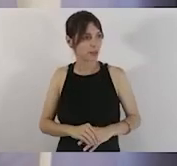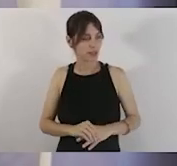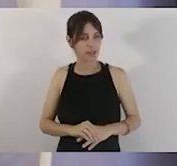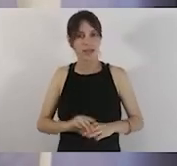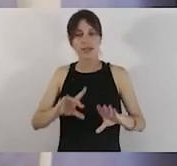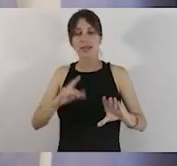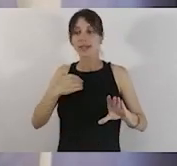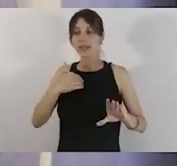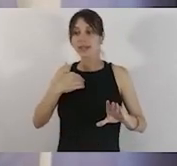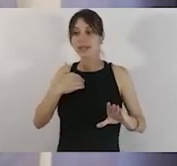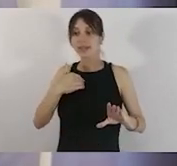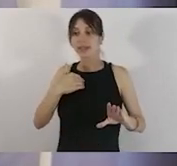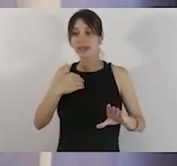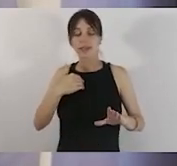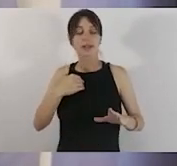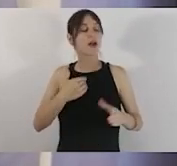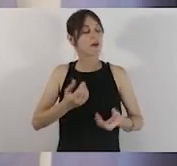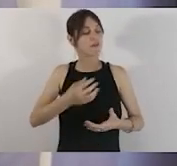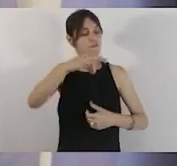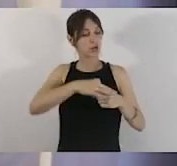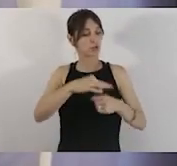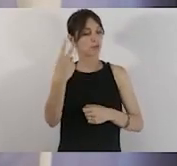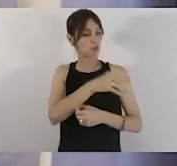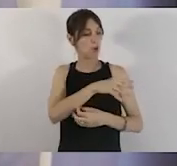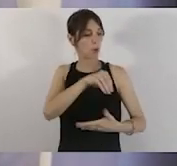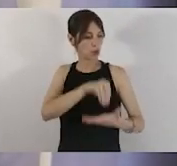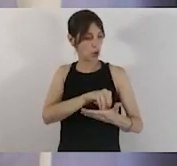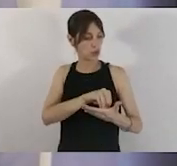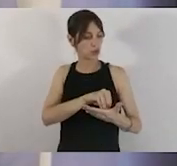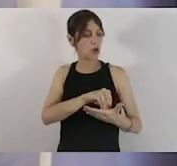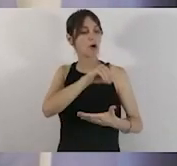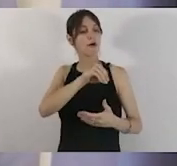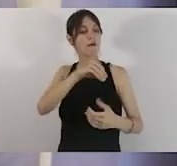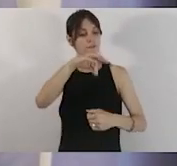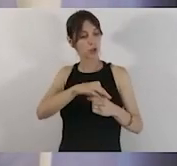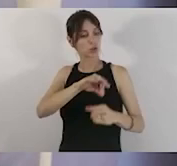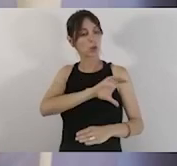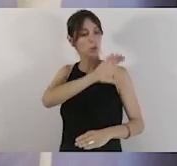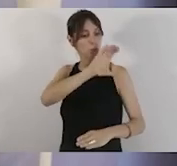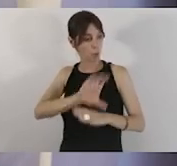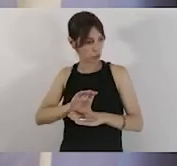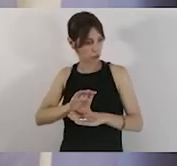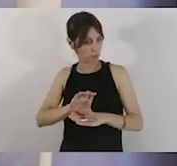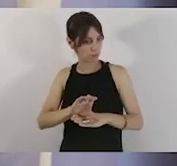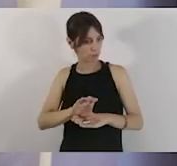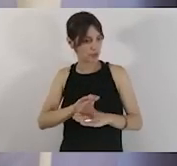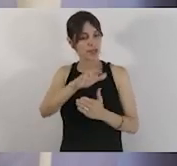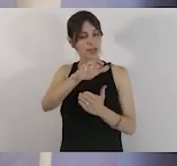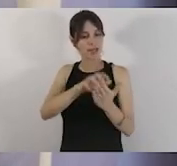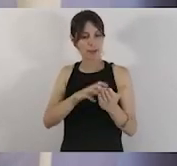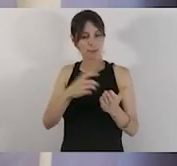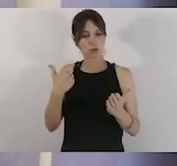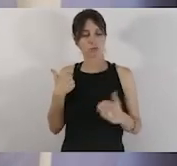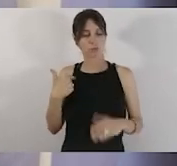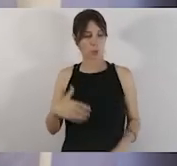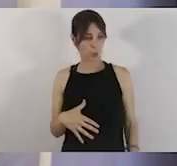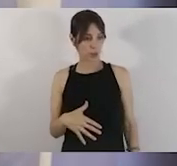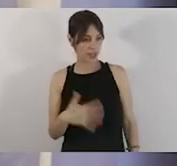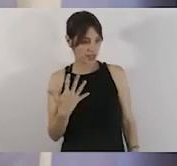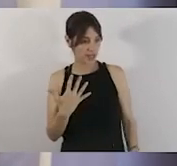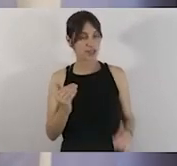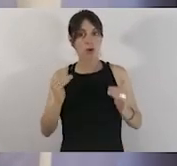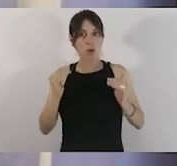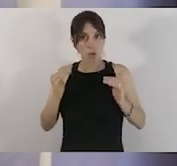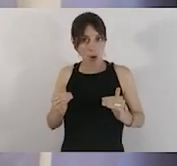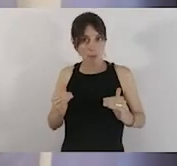je reprends. Donc, on note votre vote contre donc, le rapport numéro 15. Je vous invite quand même